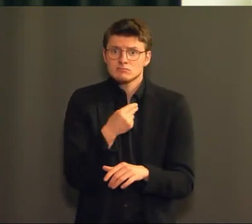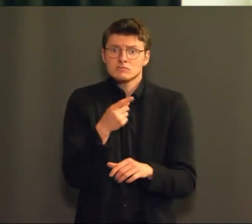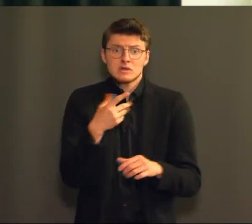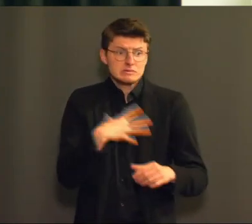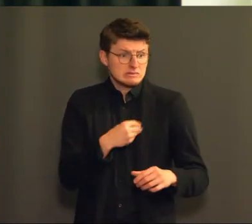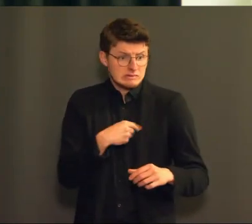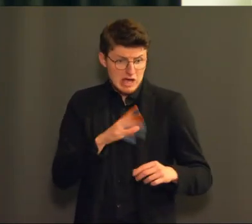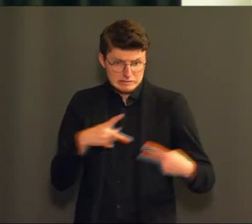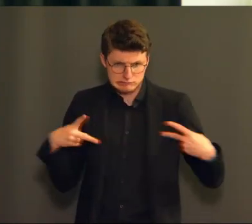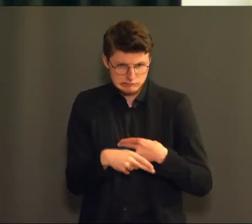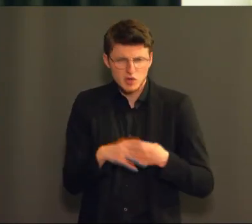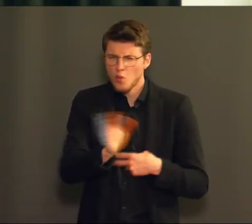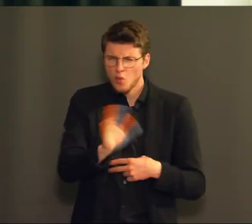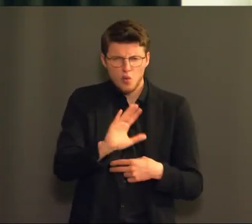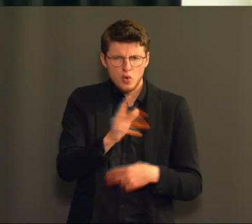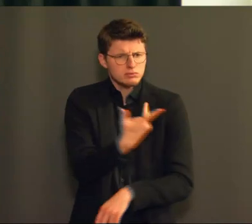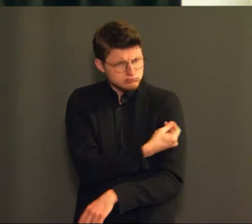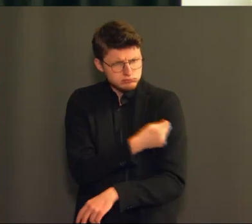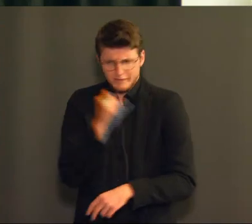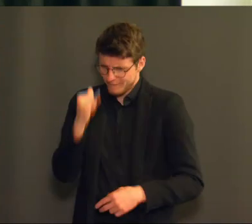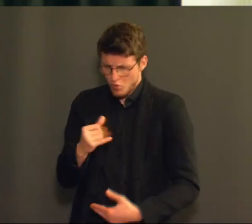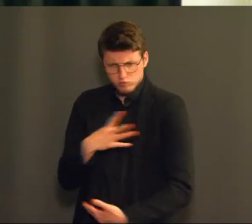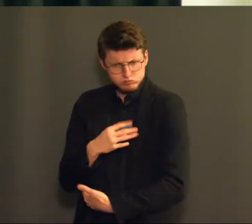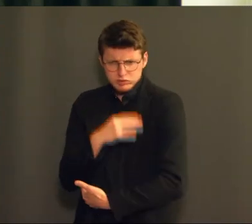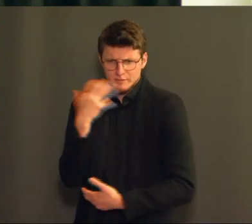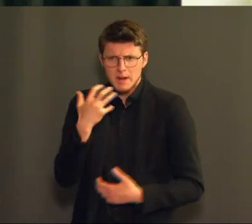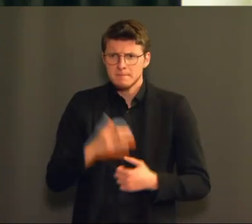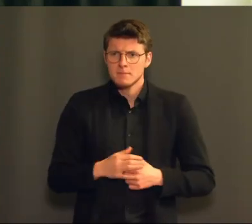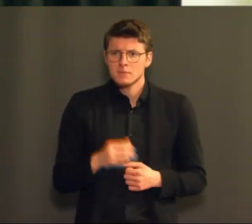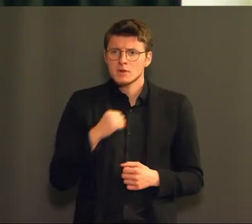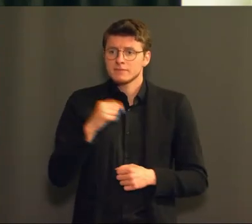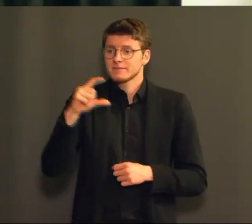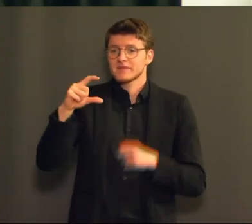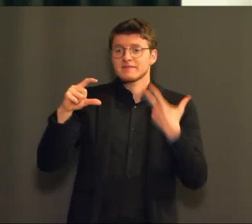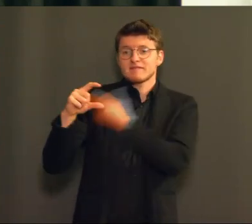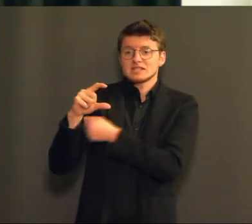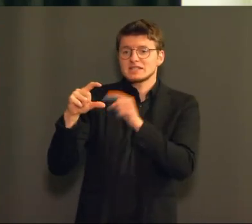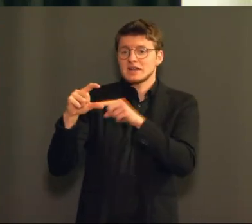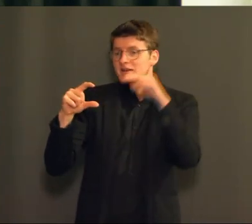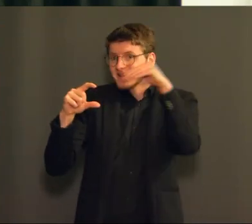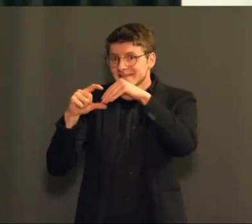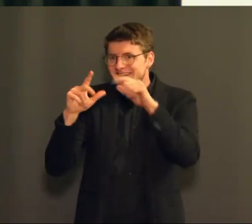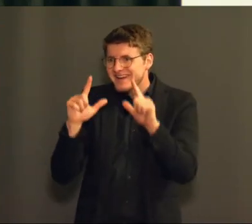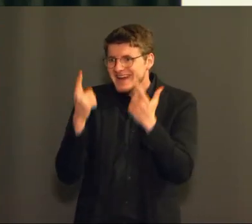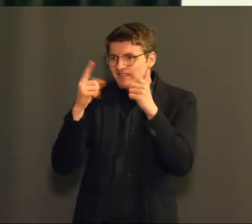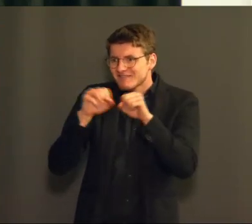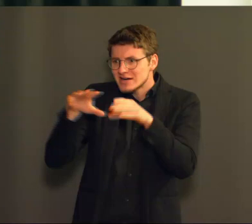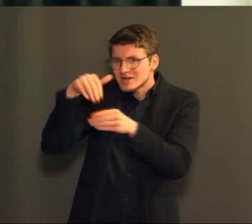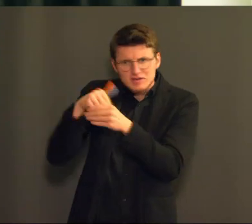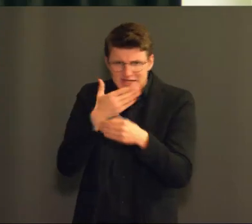De vaccins bevatten geen levend virus en de bestanddelen van het vaccin worden zeer snel afgebroken in het lichaam van de vrouw.